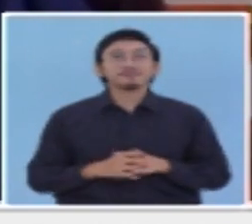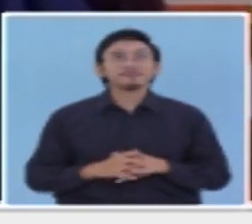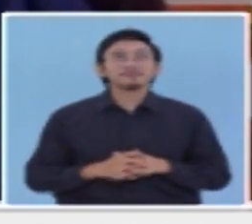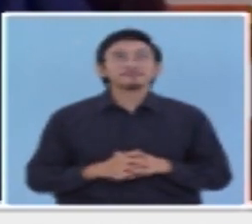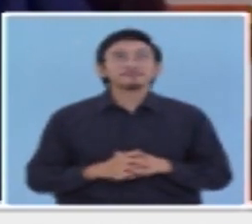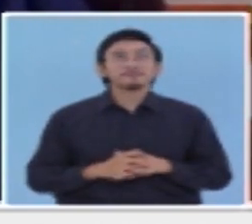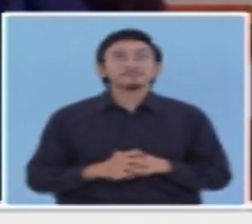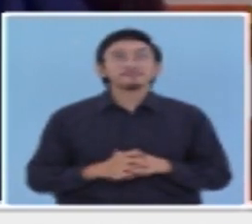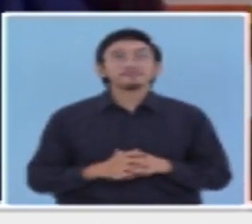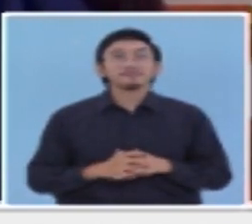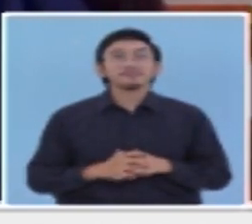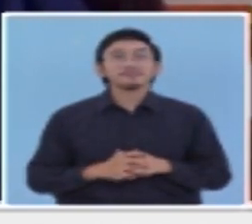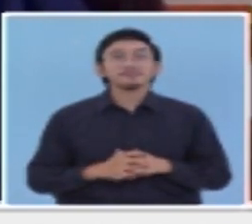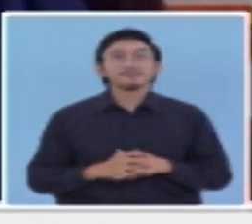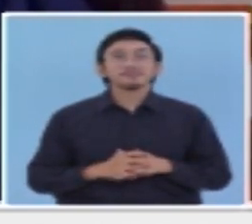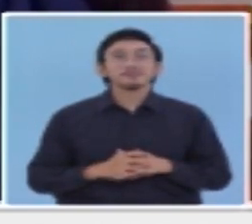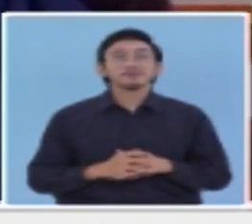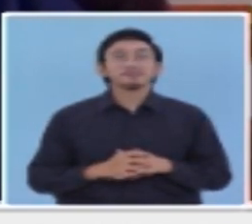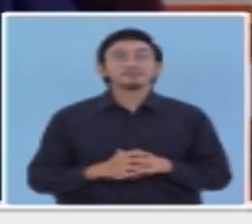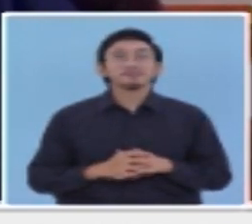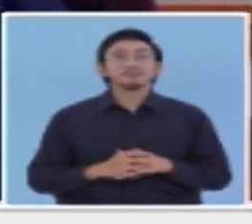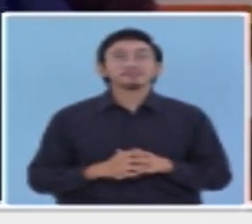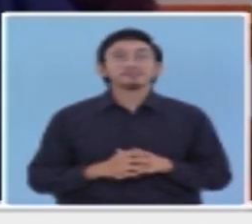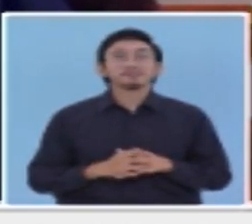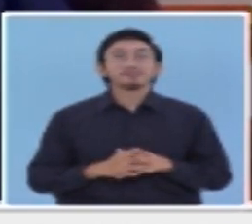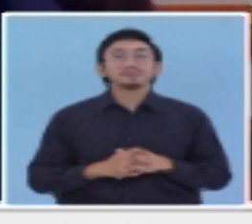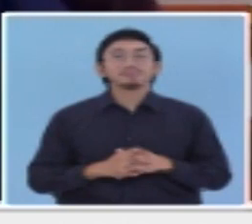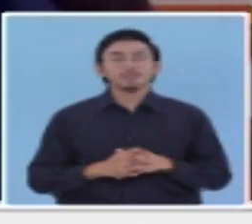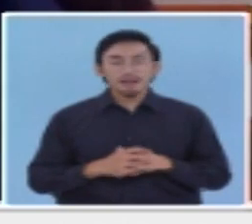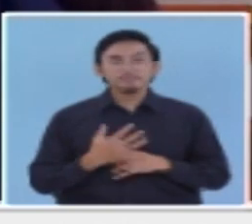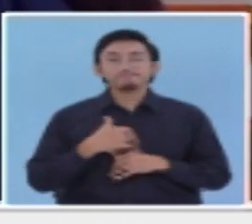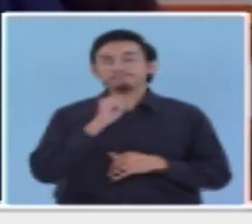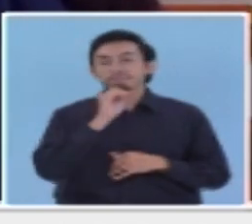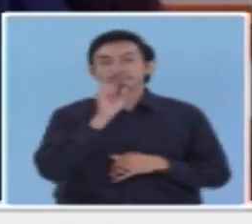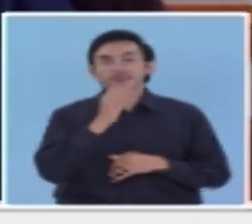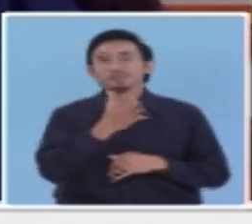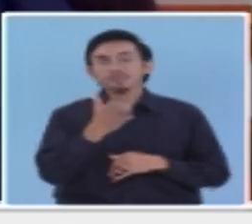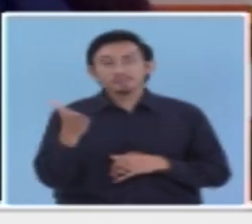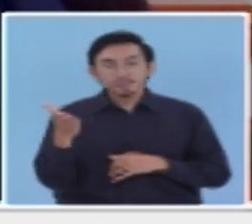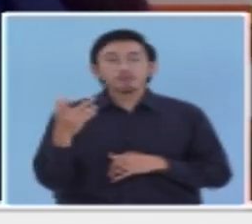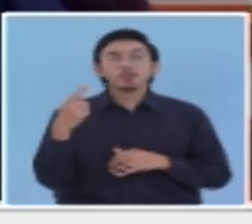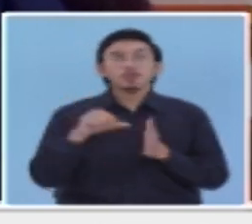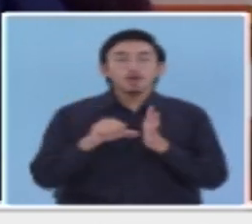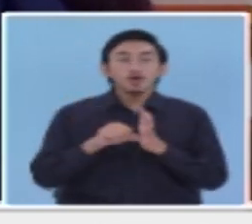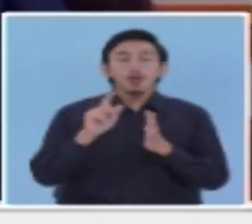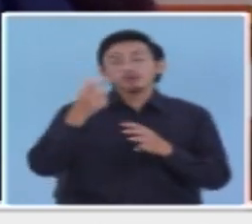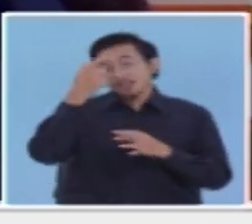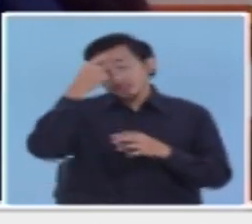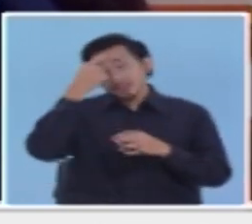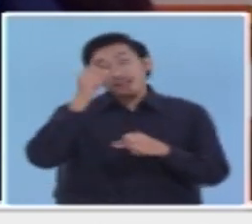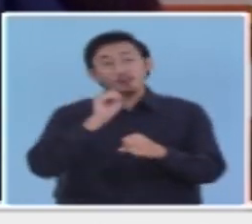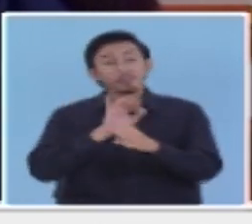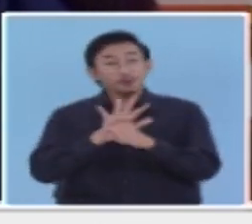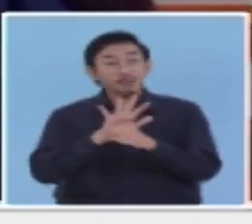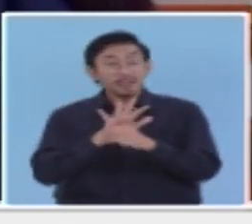Saya pernah disarankan untuk, saya sarankan ya, untuk tidak membuka sosmed dulu di ruang